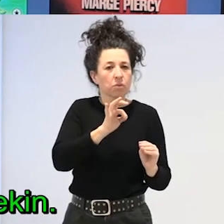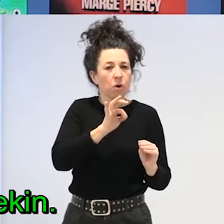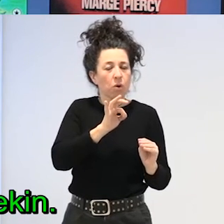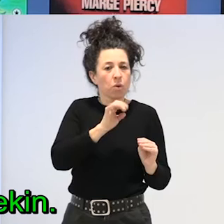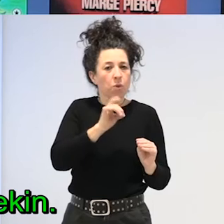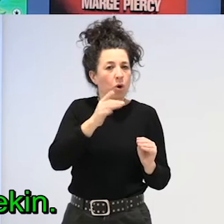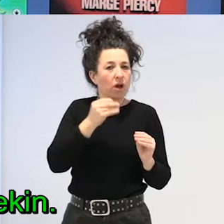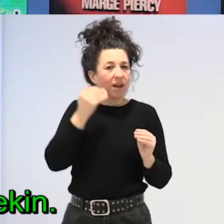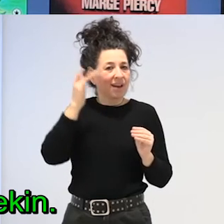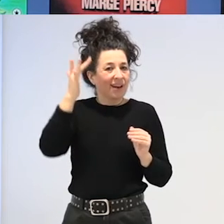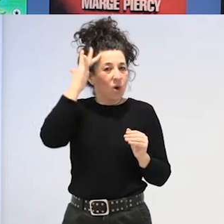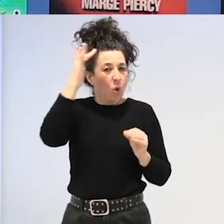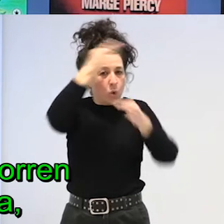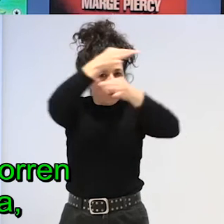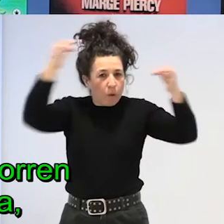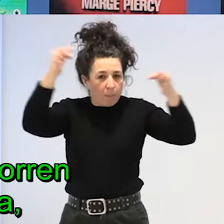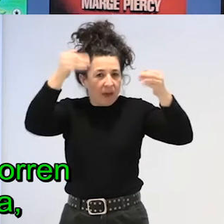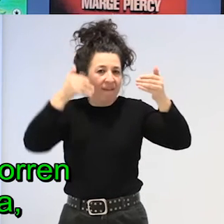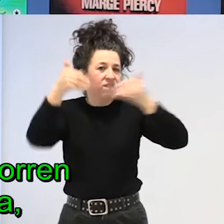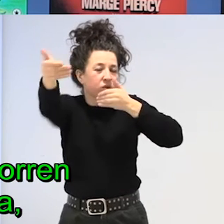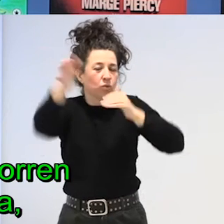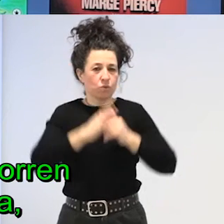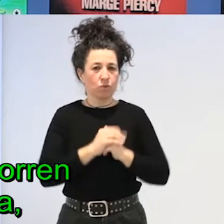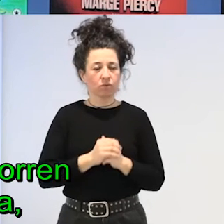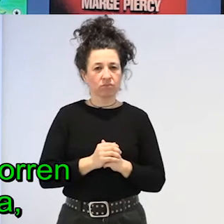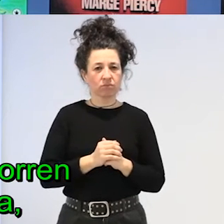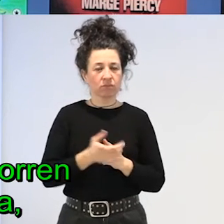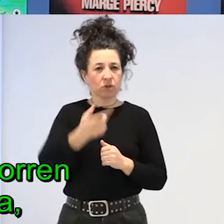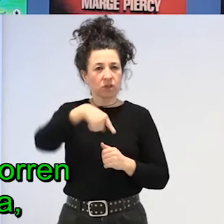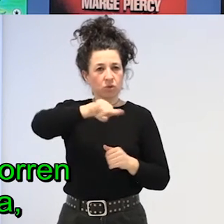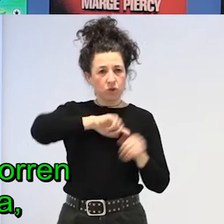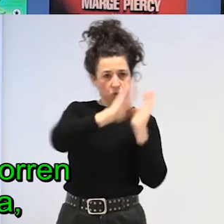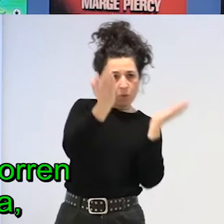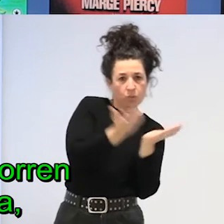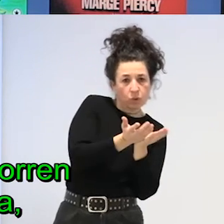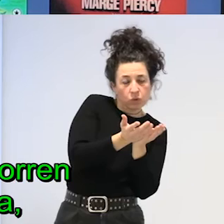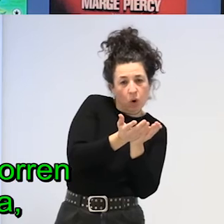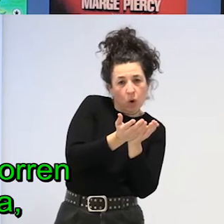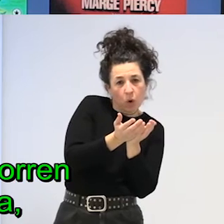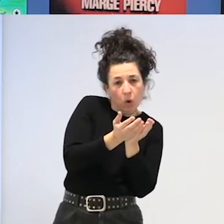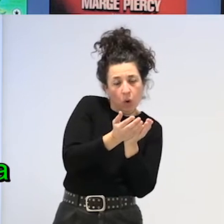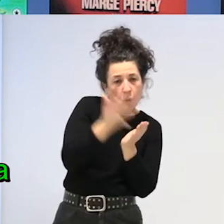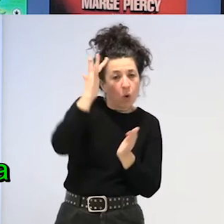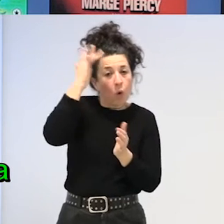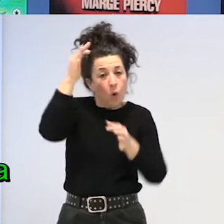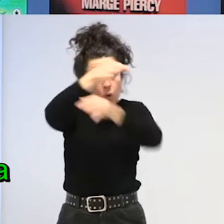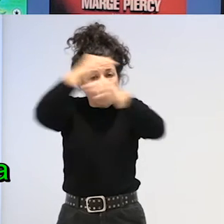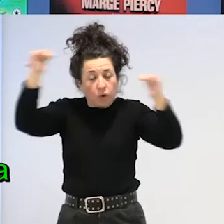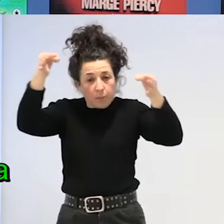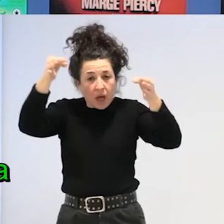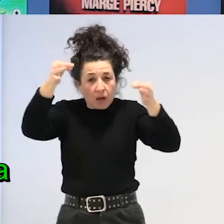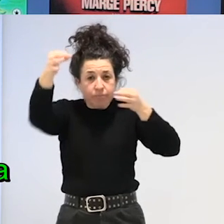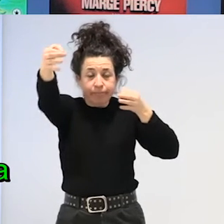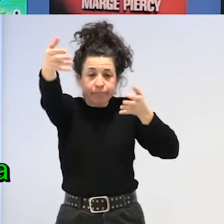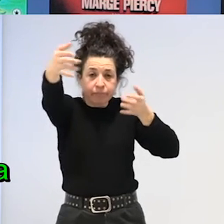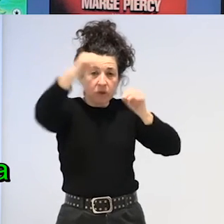utopia batean, batekin. Eta gure munduaren eta utopia horren arteko espazio bat irekitzen da, eta konik ba,